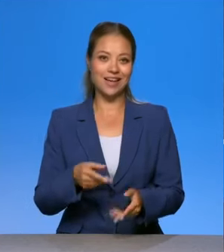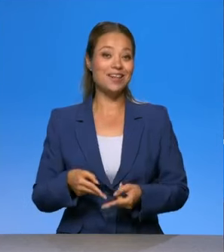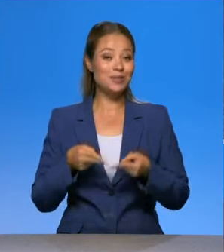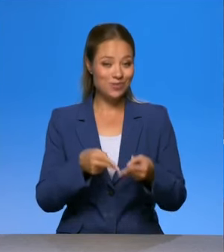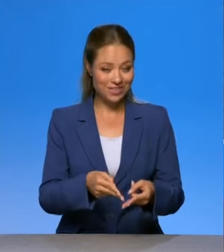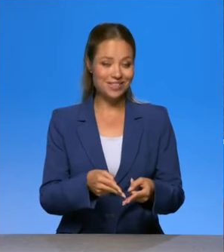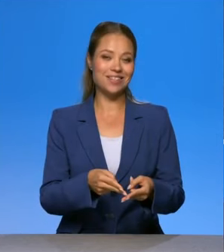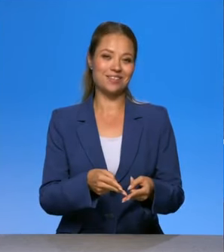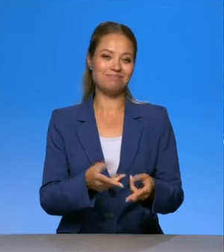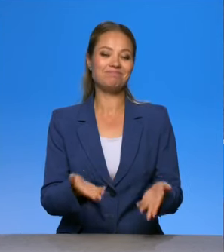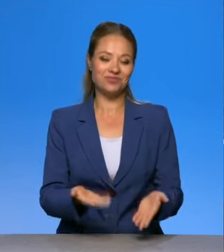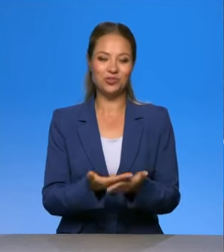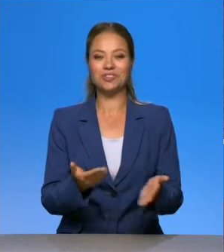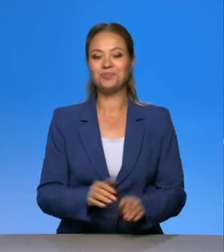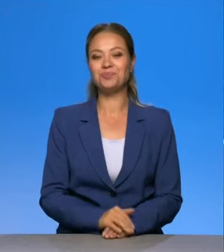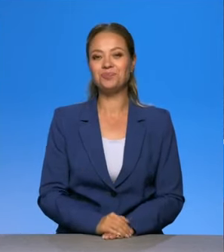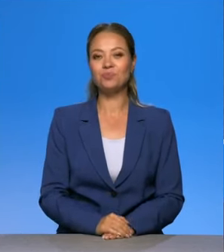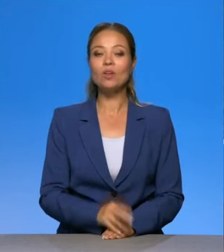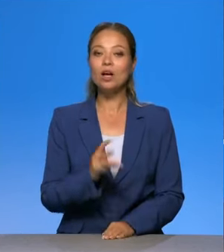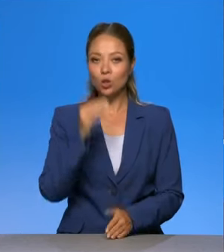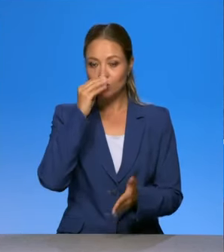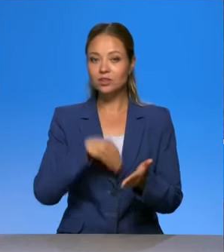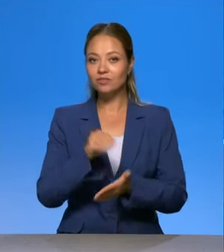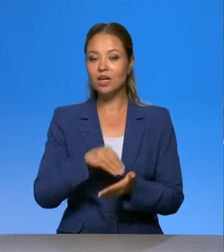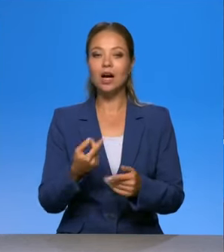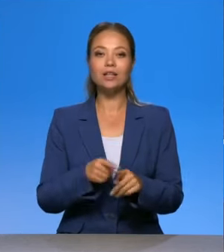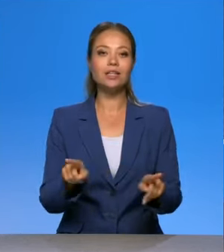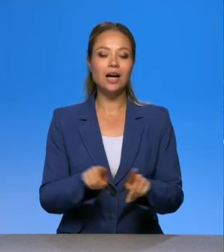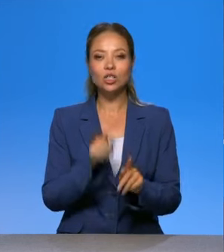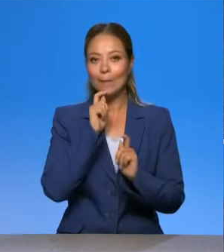знаете, статусный не только подарок, это еще и выкуп за невесту,